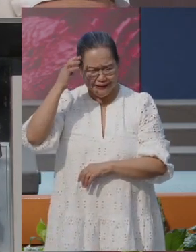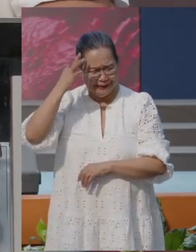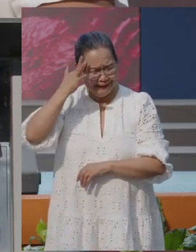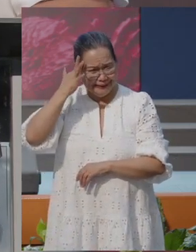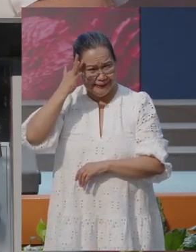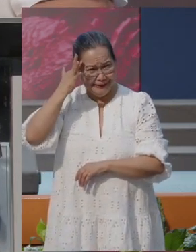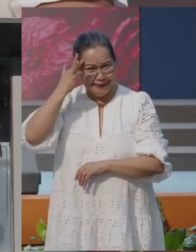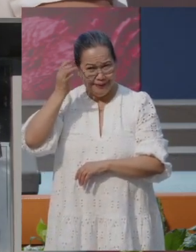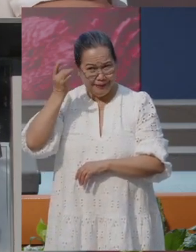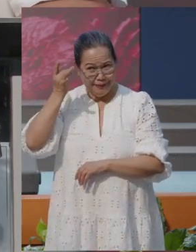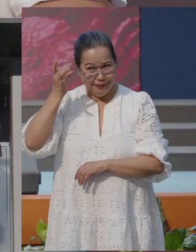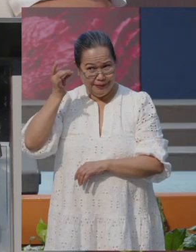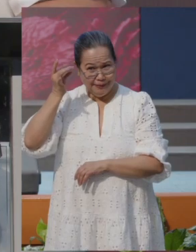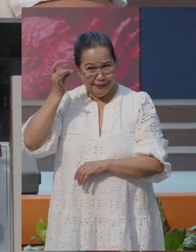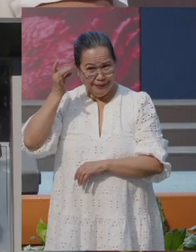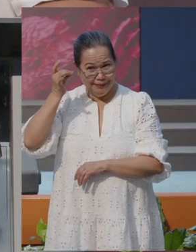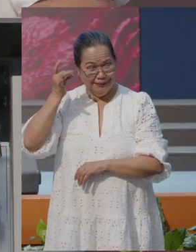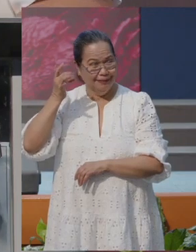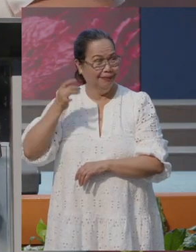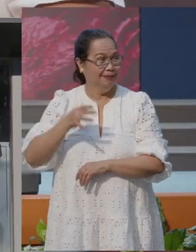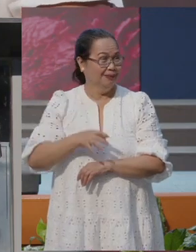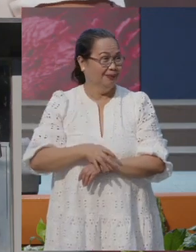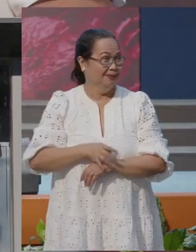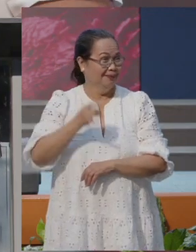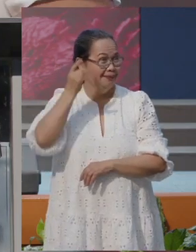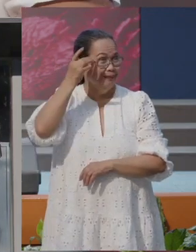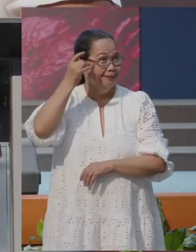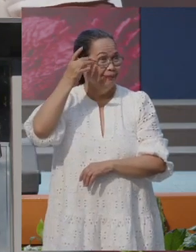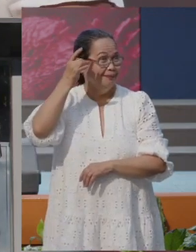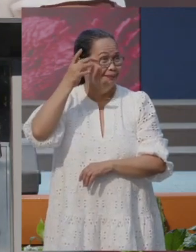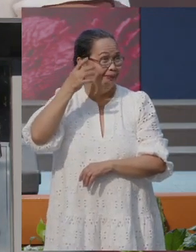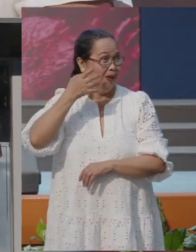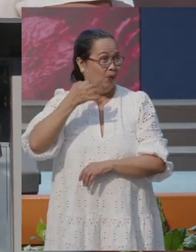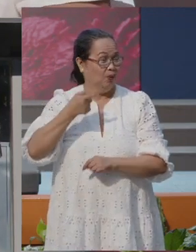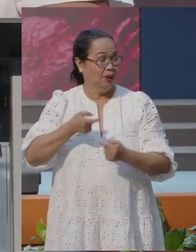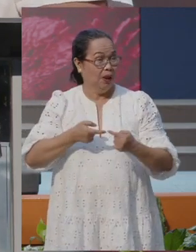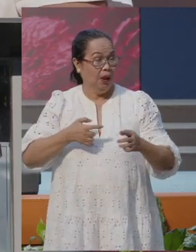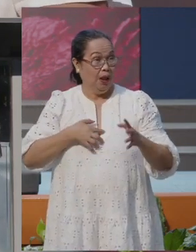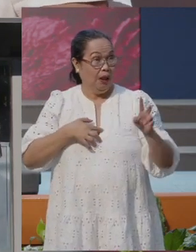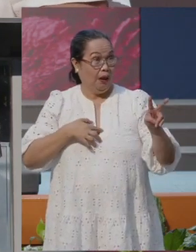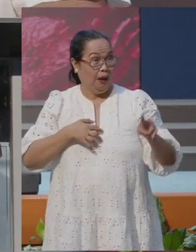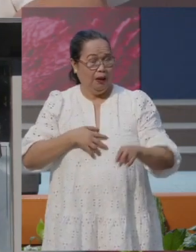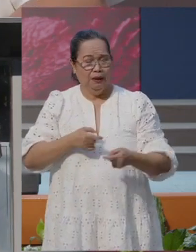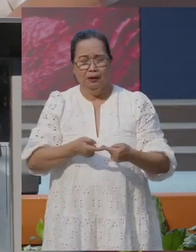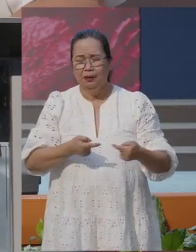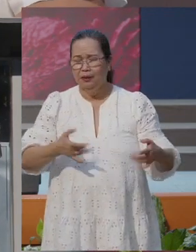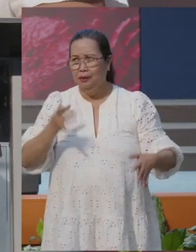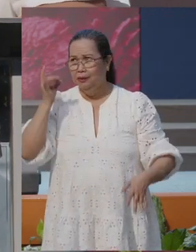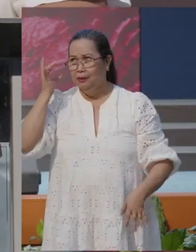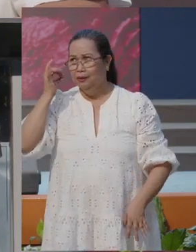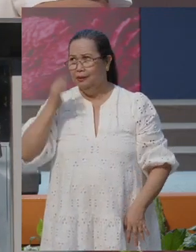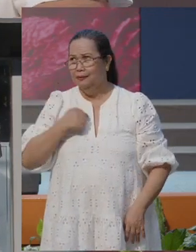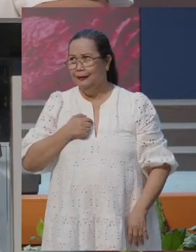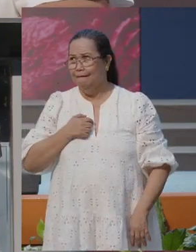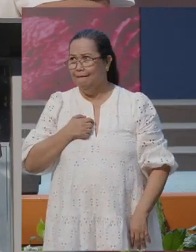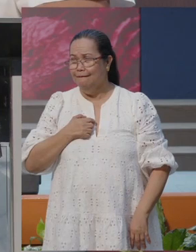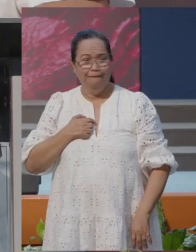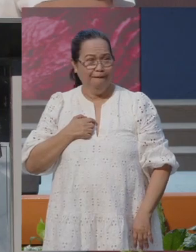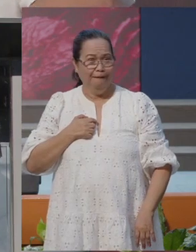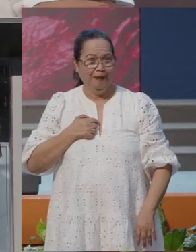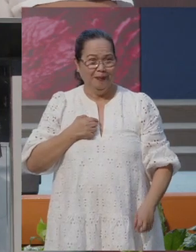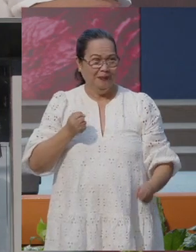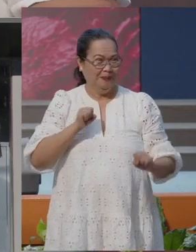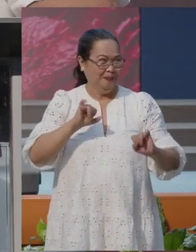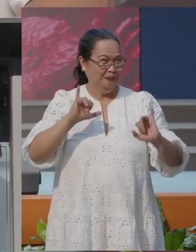ang pumipitig. Dub-dub, dub-dub. Tuwing nasa salubong nyo, dub-dub.